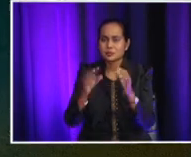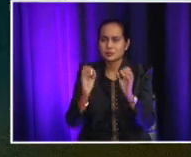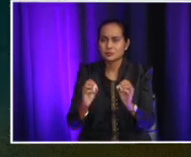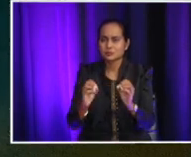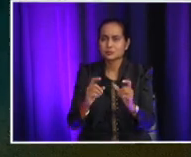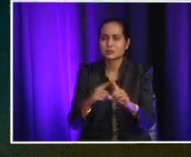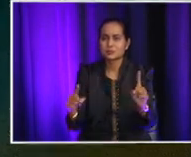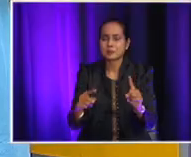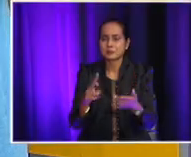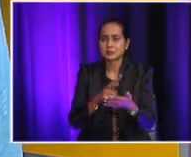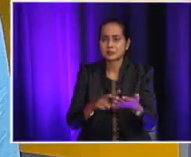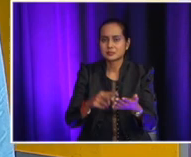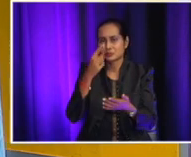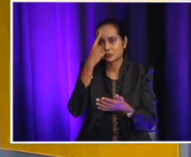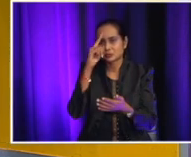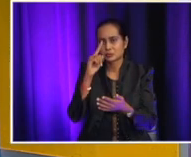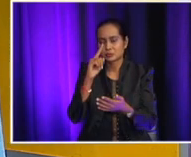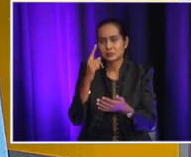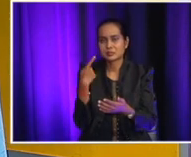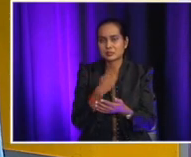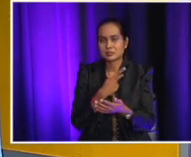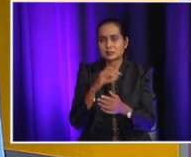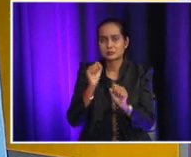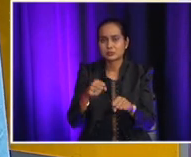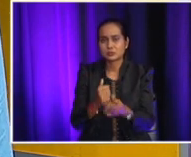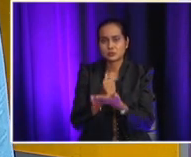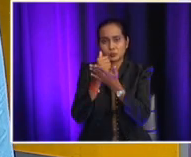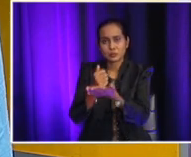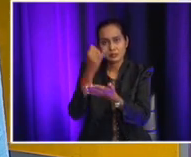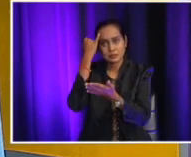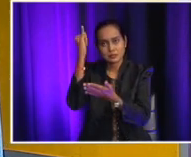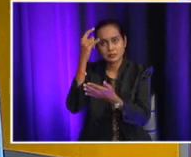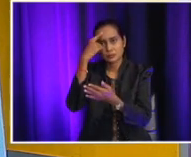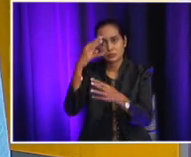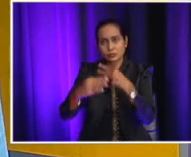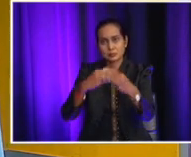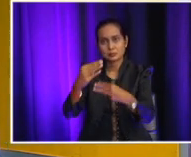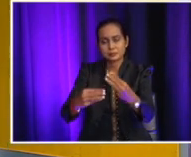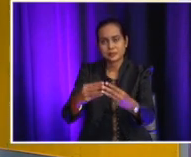untuk kita boleh menyimak ide untuk kemajuan Sarekat